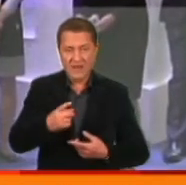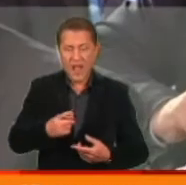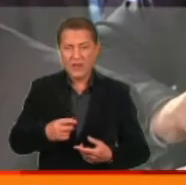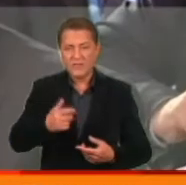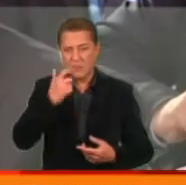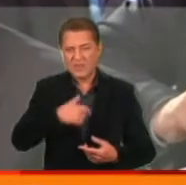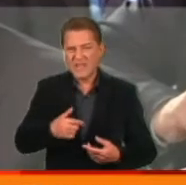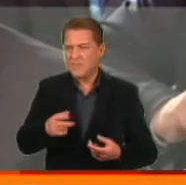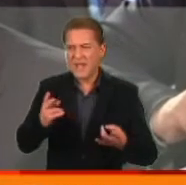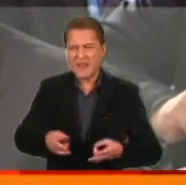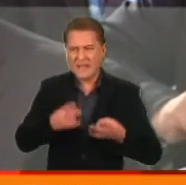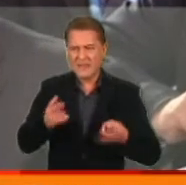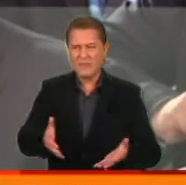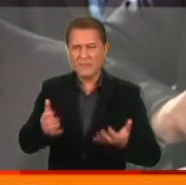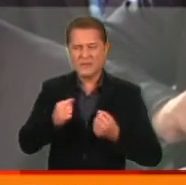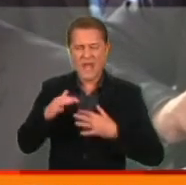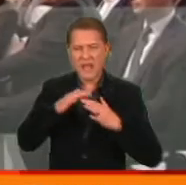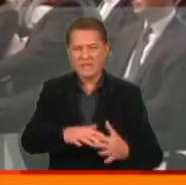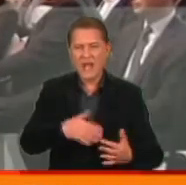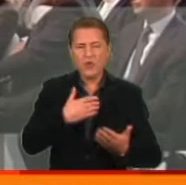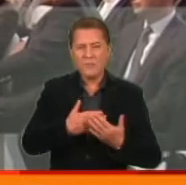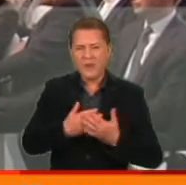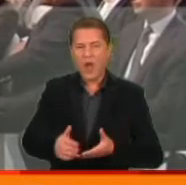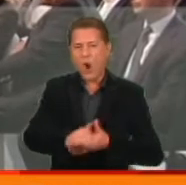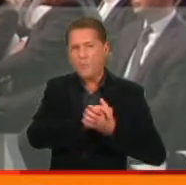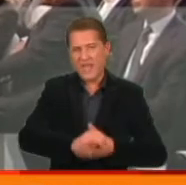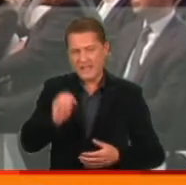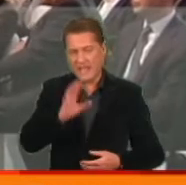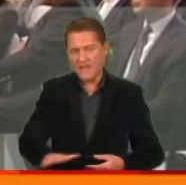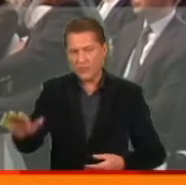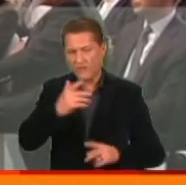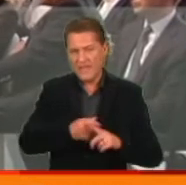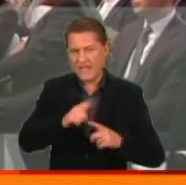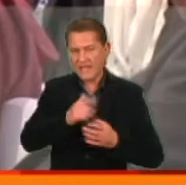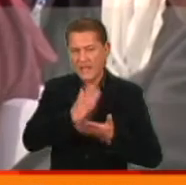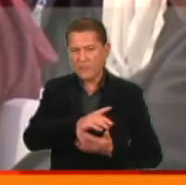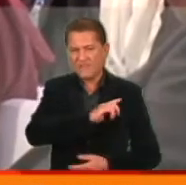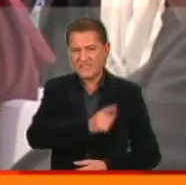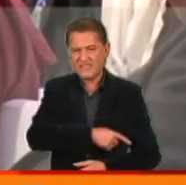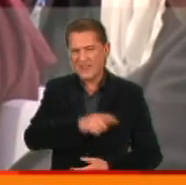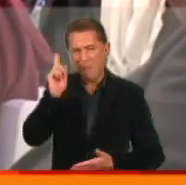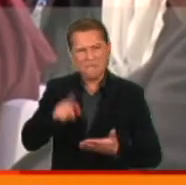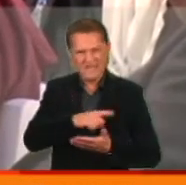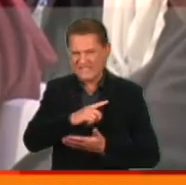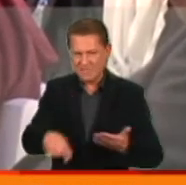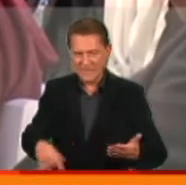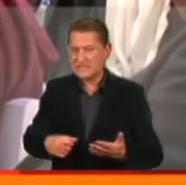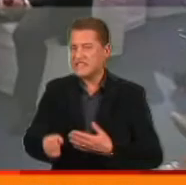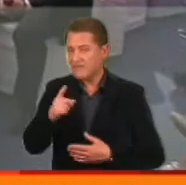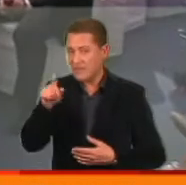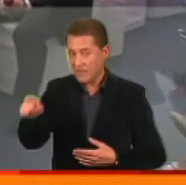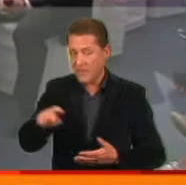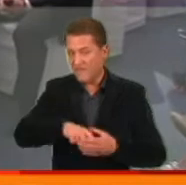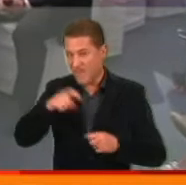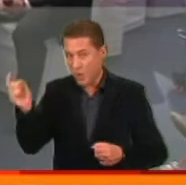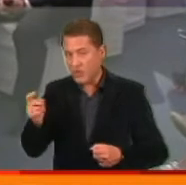вони крихкі і зазнають атак. До прикладу, об'єднана Європа, в якій набув сили європесимізм, і звідки виходять